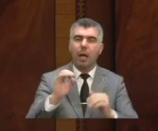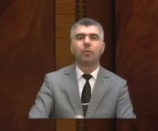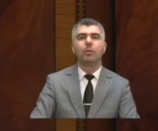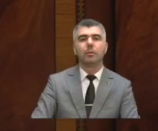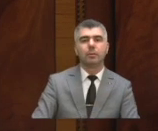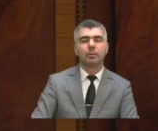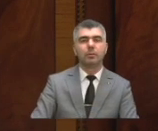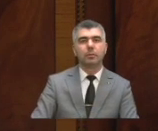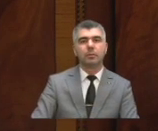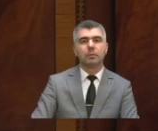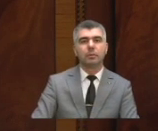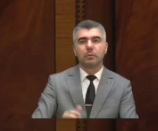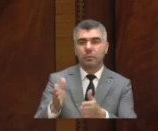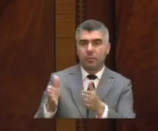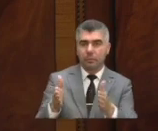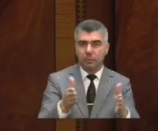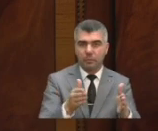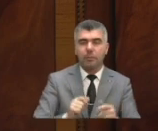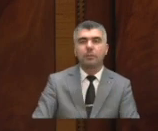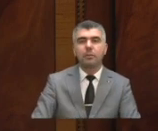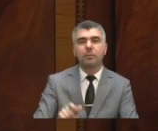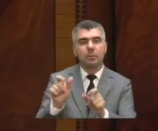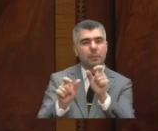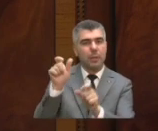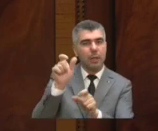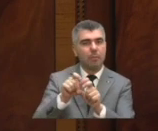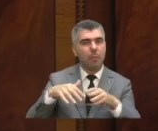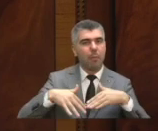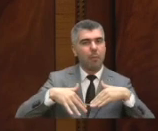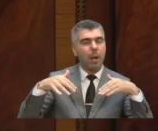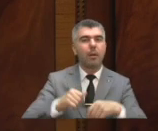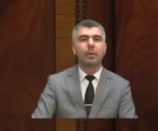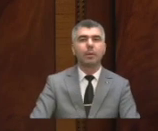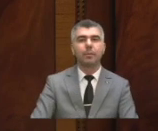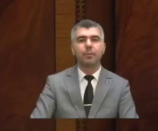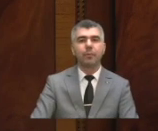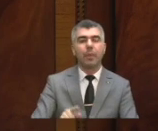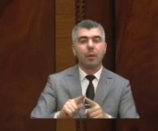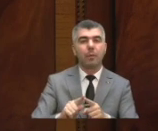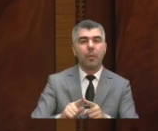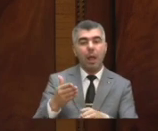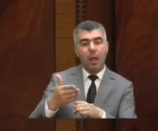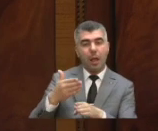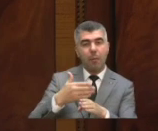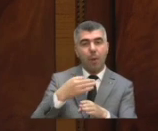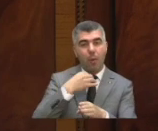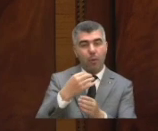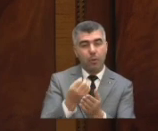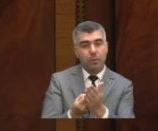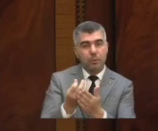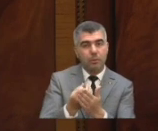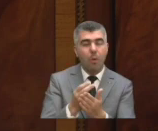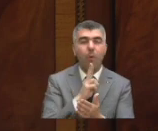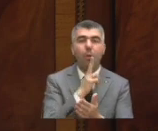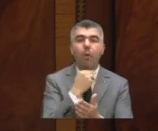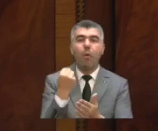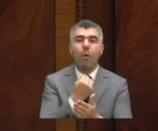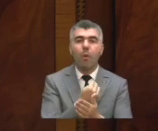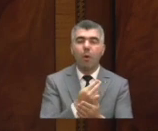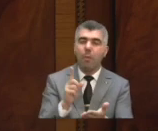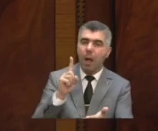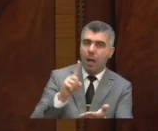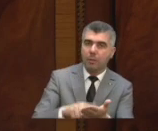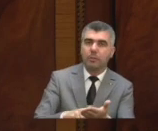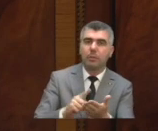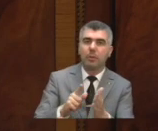واستقراره حضرات السيدات والساده بناء على ما سبق فان الحكومه عازمه على ان تجعل